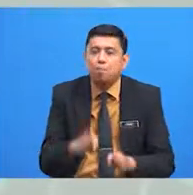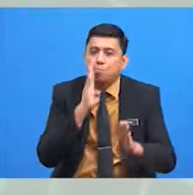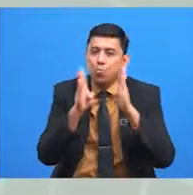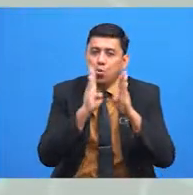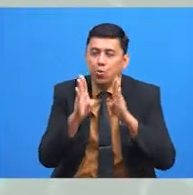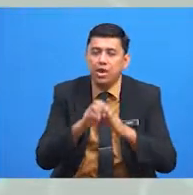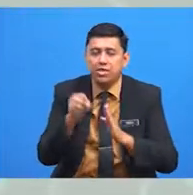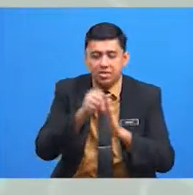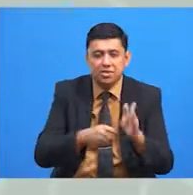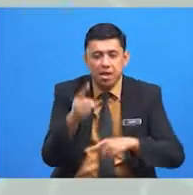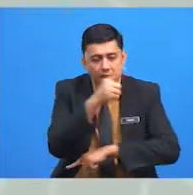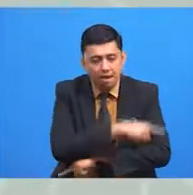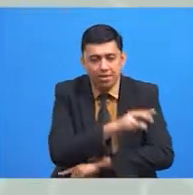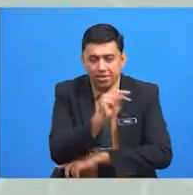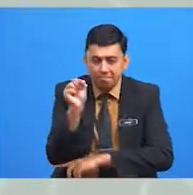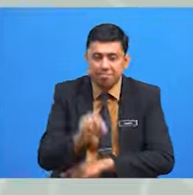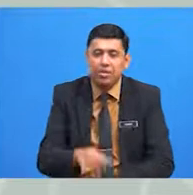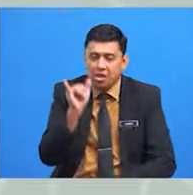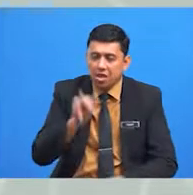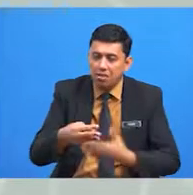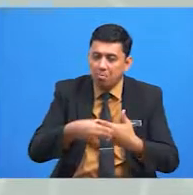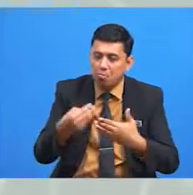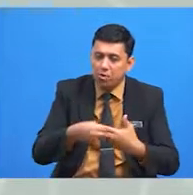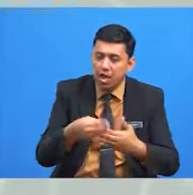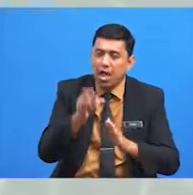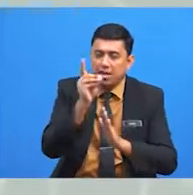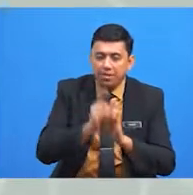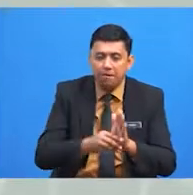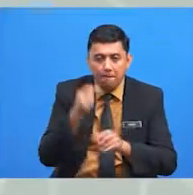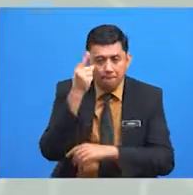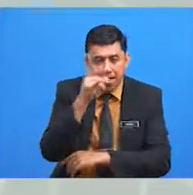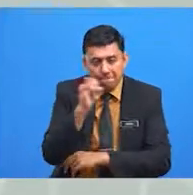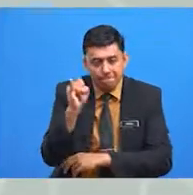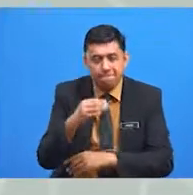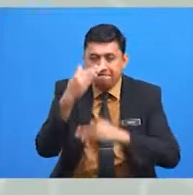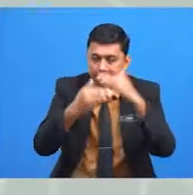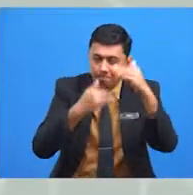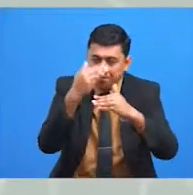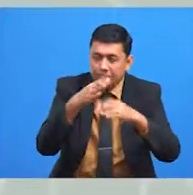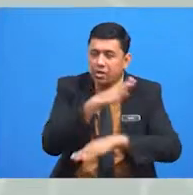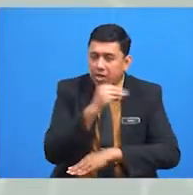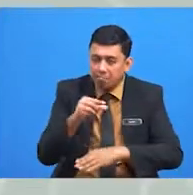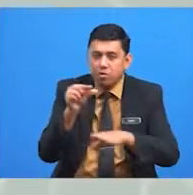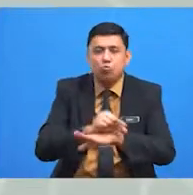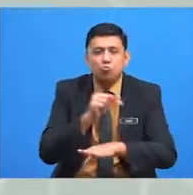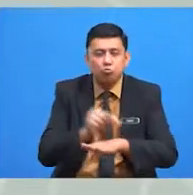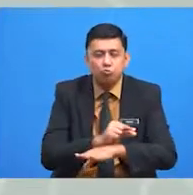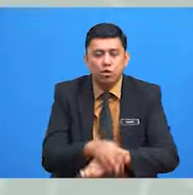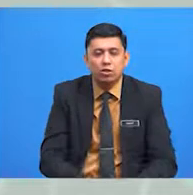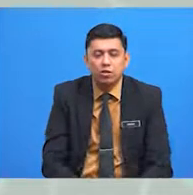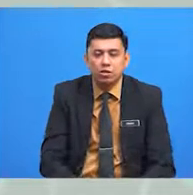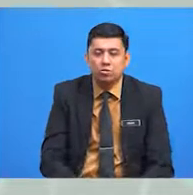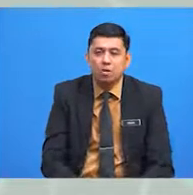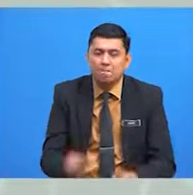perbualan sehari-hari yang mudah difahami. Beliau banyak membina dan menggunakan kosa